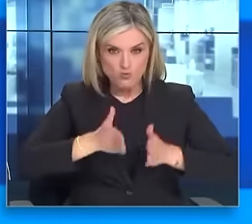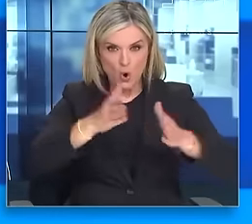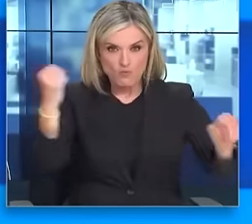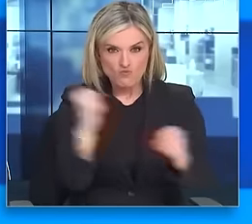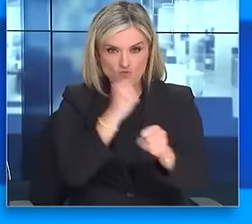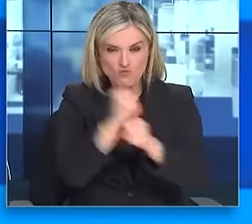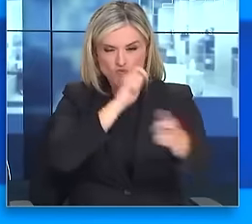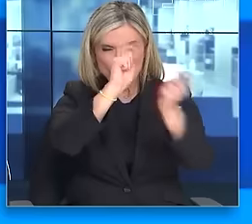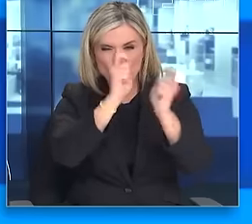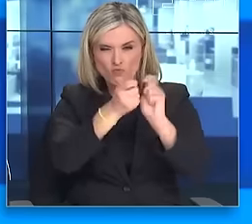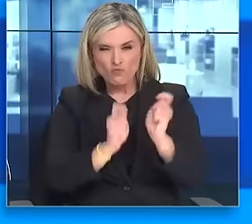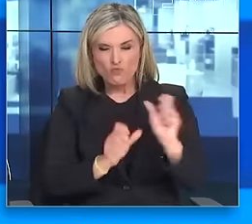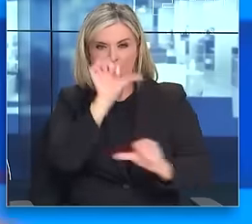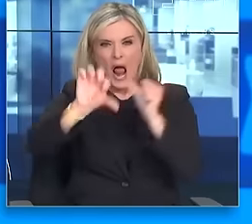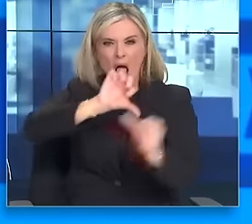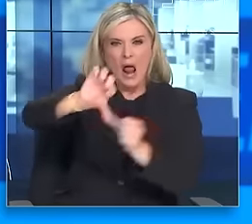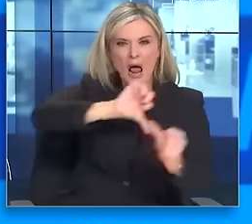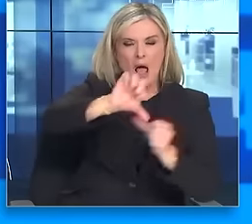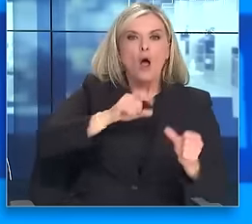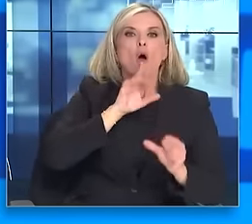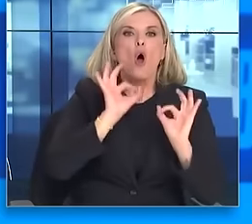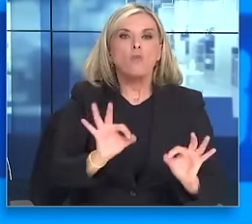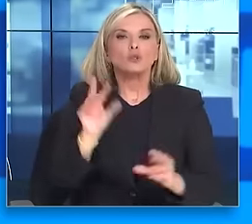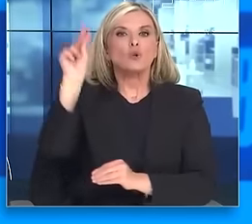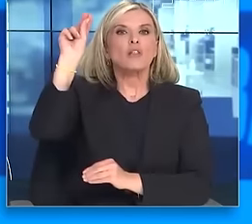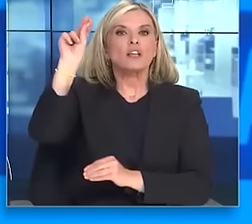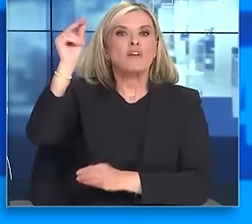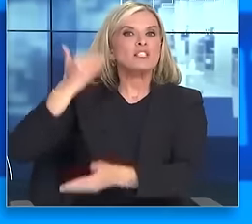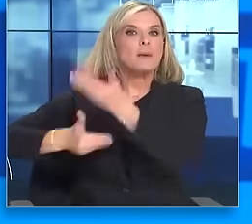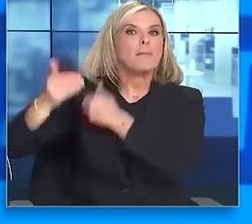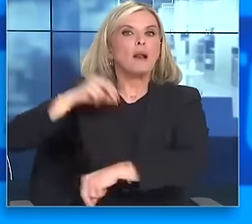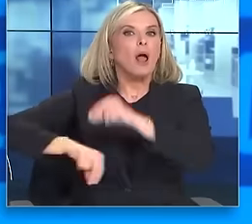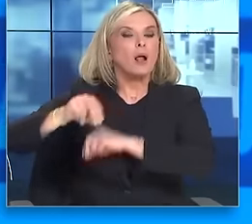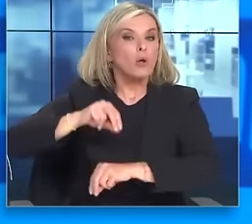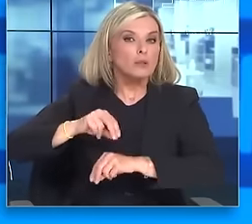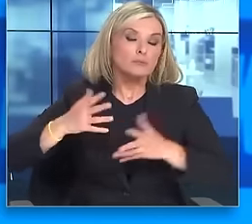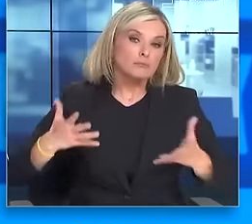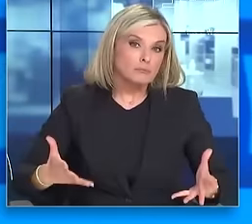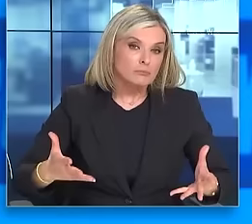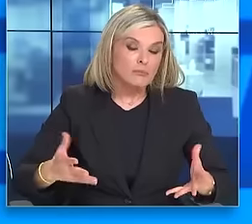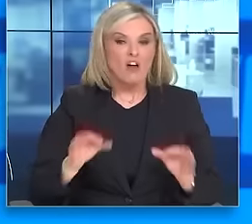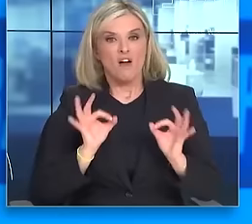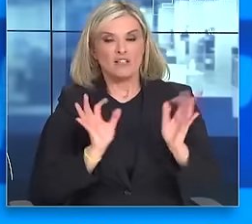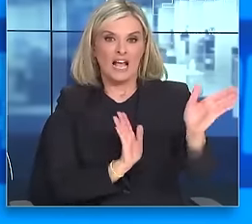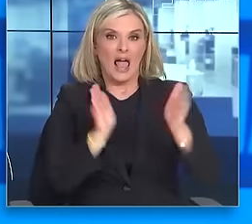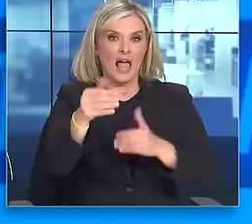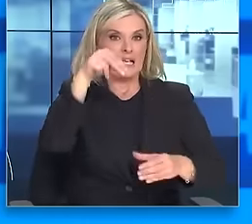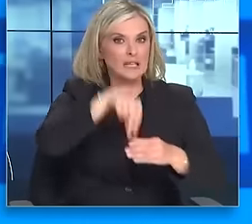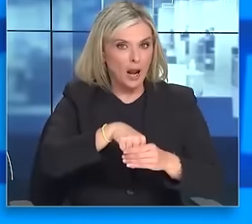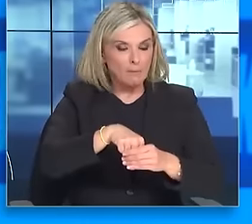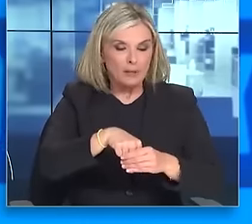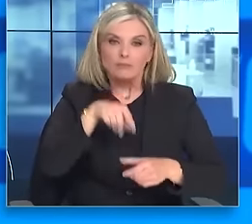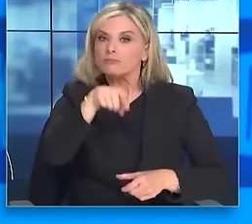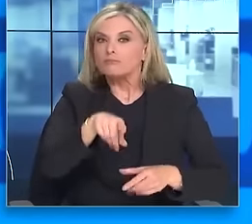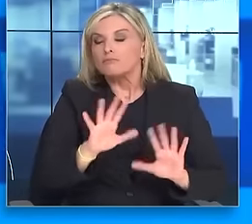να υλοποιήσουμε μεγάλες αλλαγές για τις οποίες είχαμε μιλήσει προεκλογικά. Όμως μια εθνική κάλπη παραμένει μια εθνική κάλπη. Και τι δεν